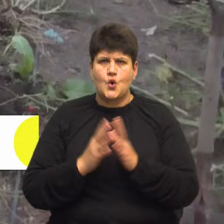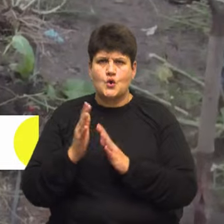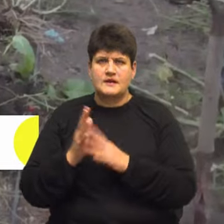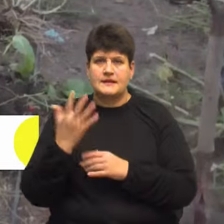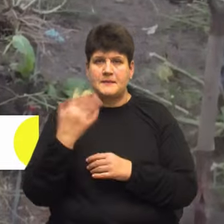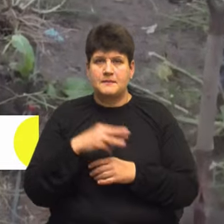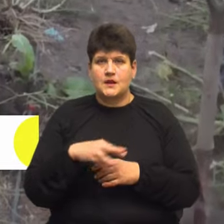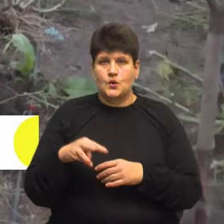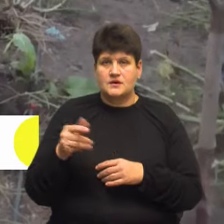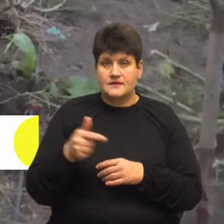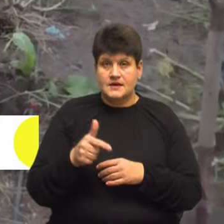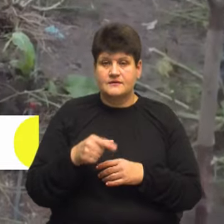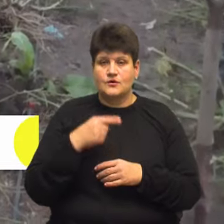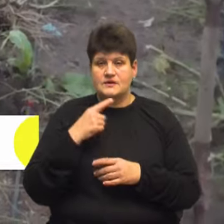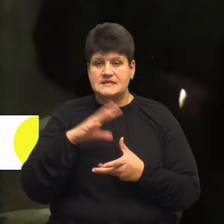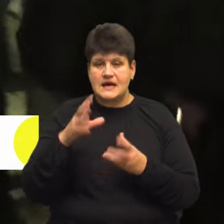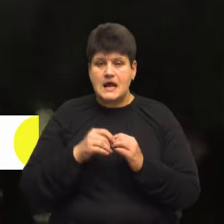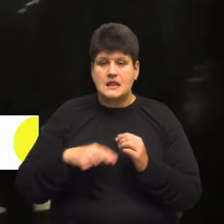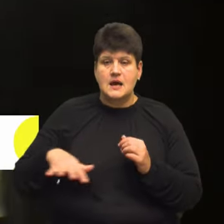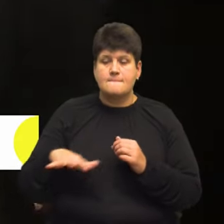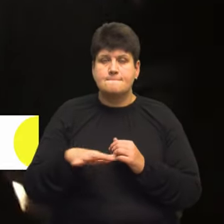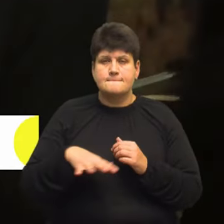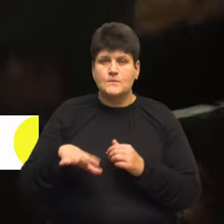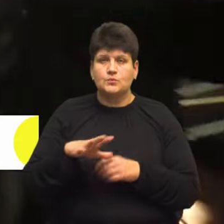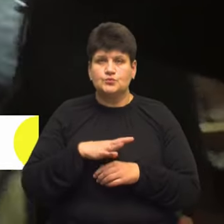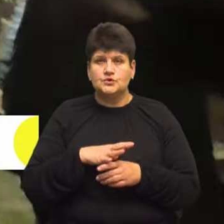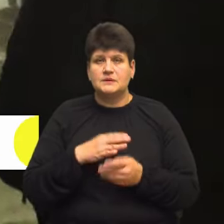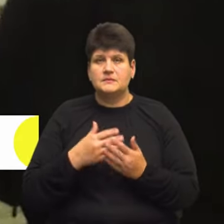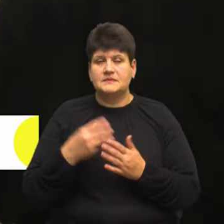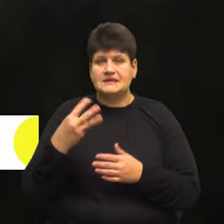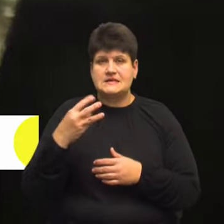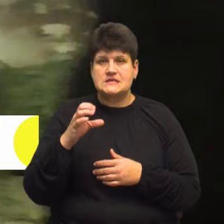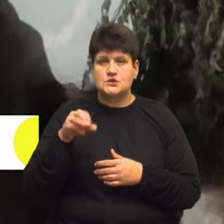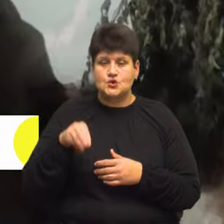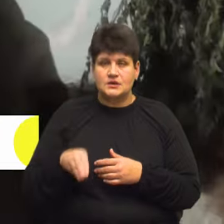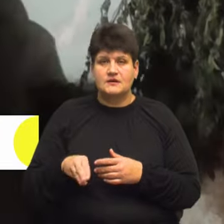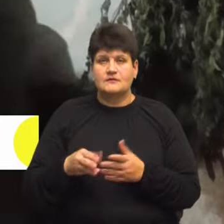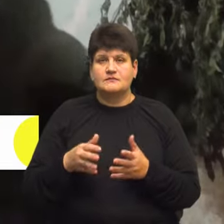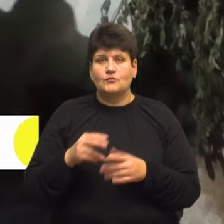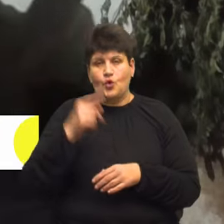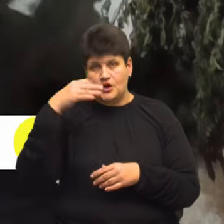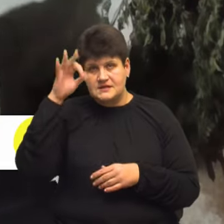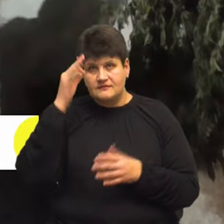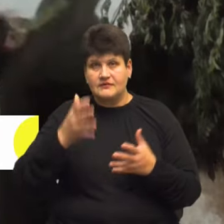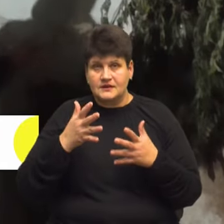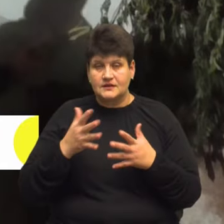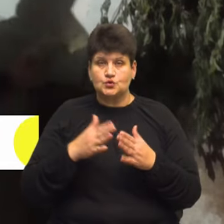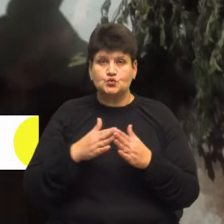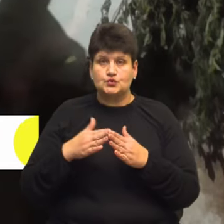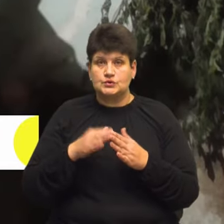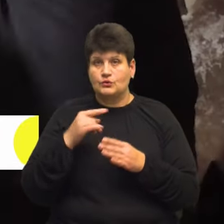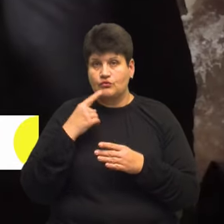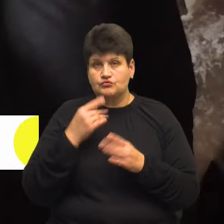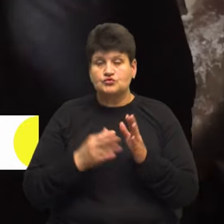Сергій Крета. За його словами, загальна площа плантації становила майже 30 соток. Поліцейські встановили, сусідам підозрюваний розповідав, що